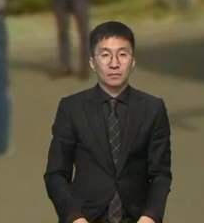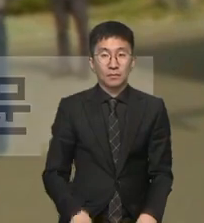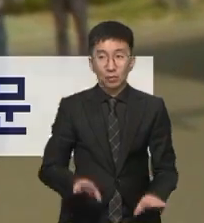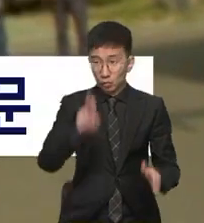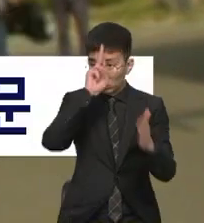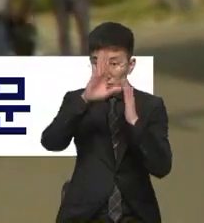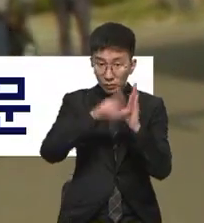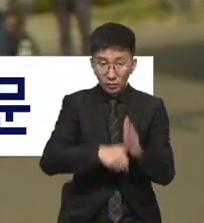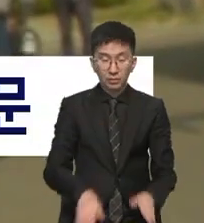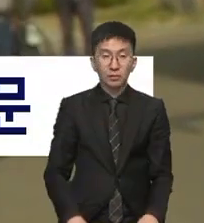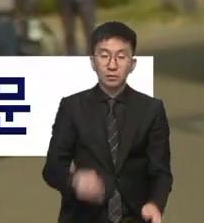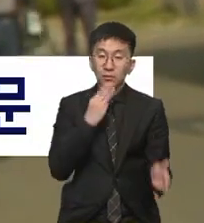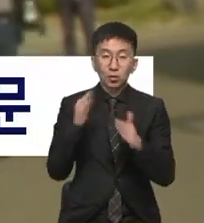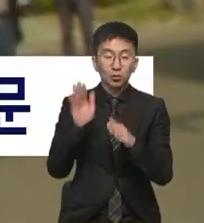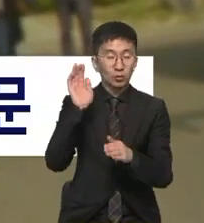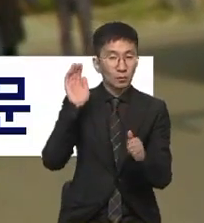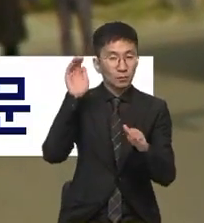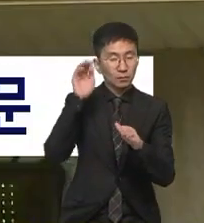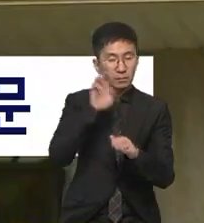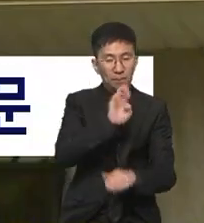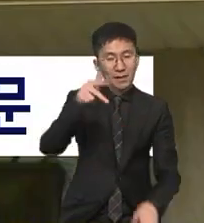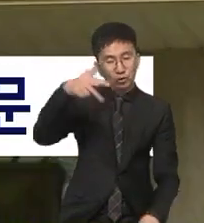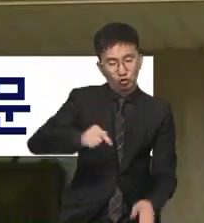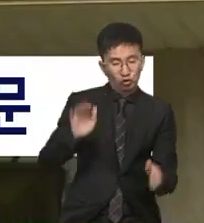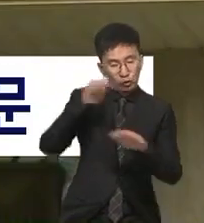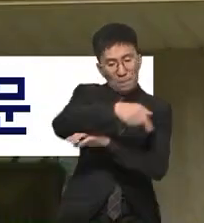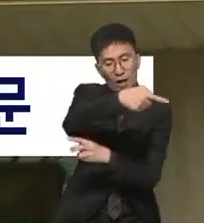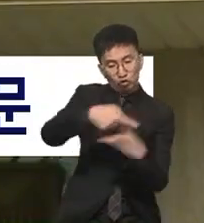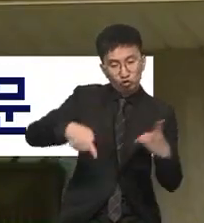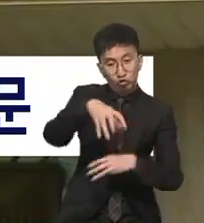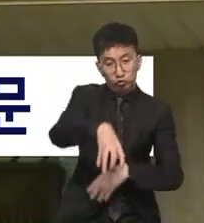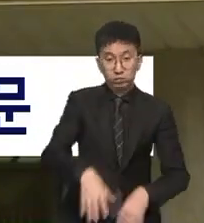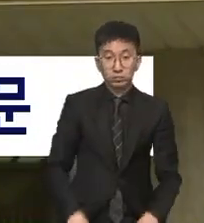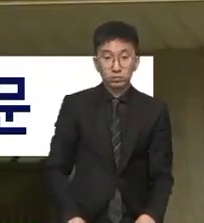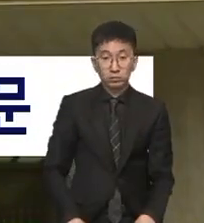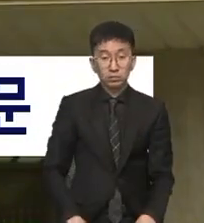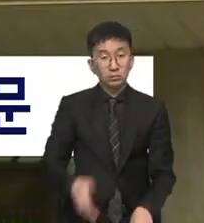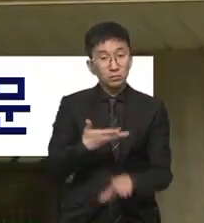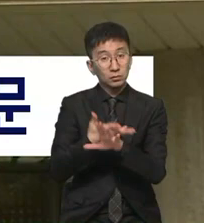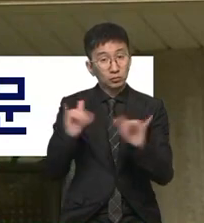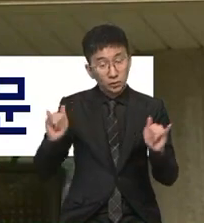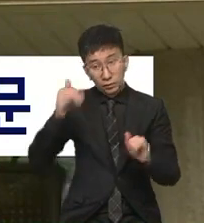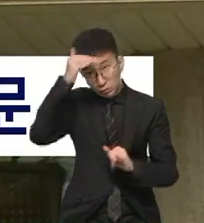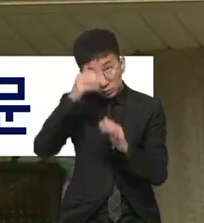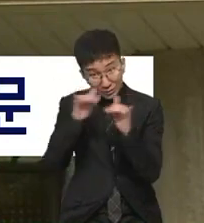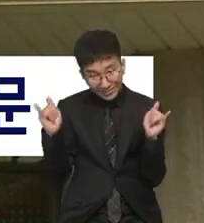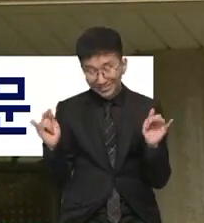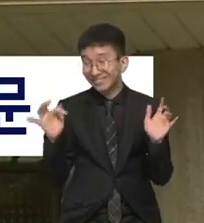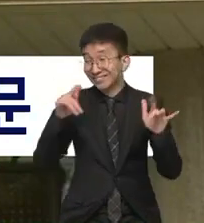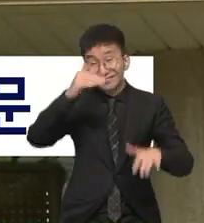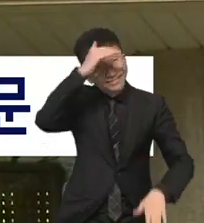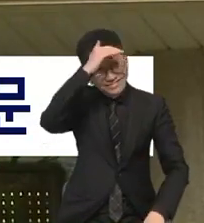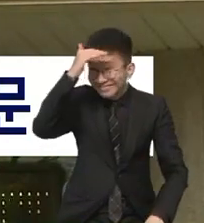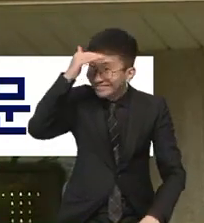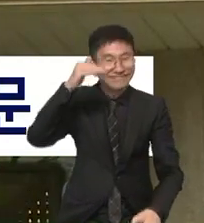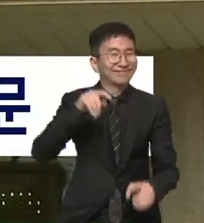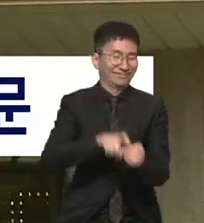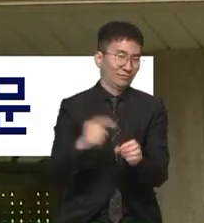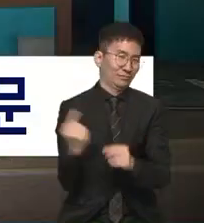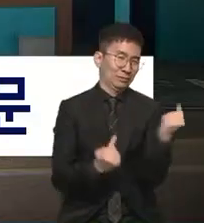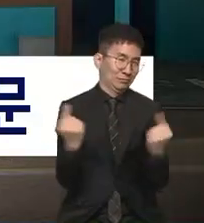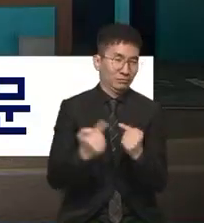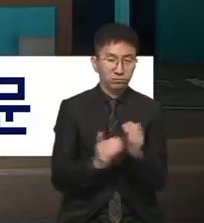오늘 오후 경기도 파주 남북 공동경비구역 JSA에 외국인 관광객 여러 명이 안보 견학을 목적으로